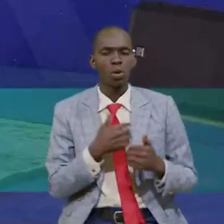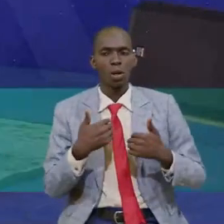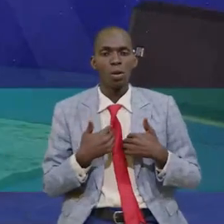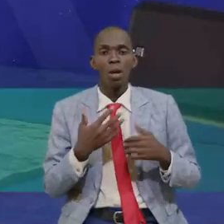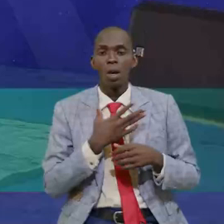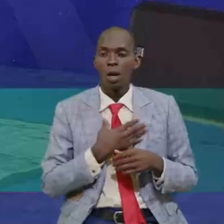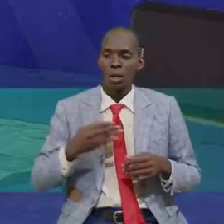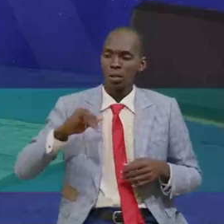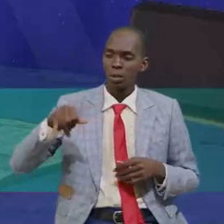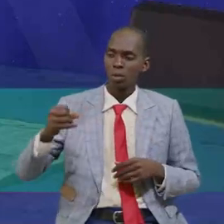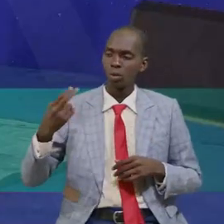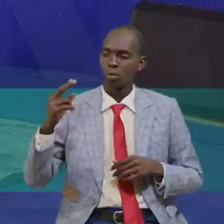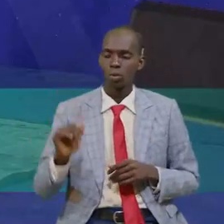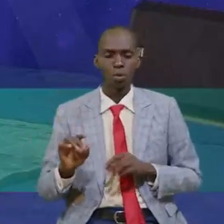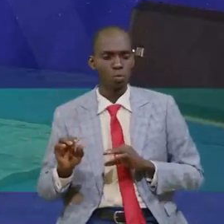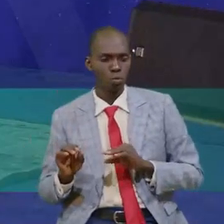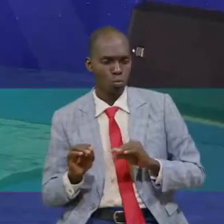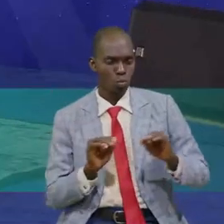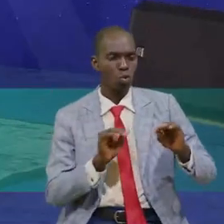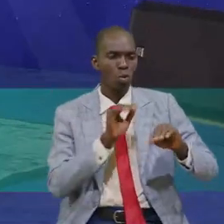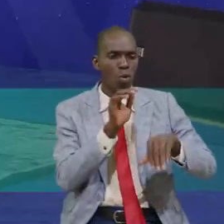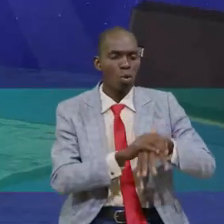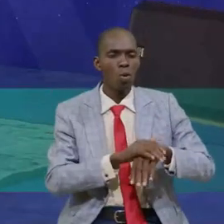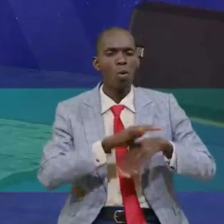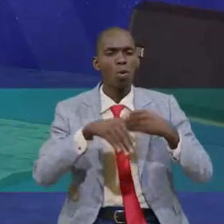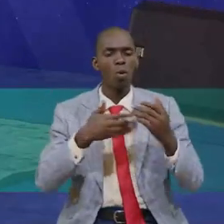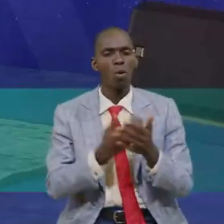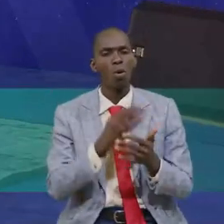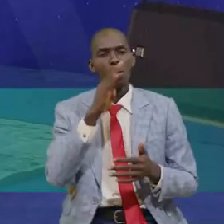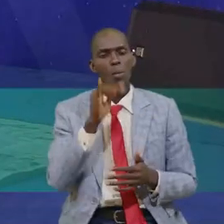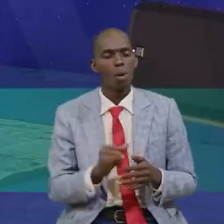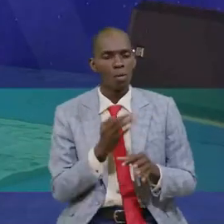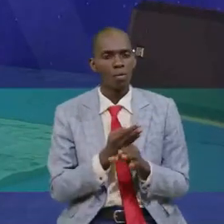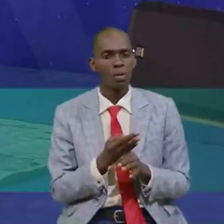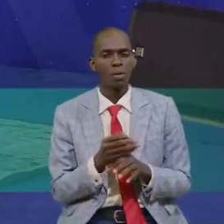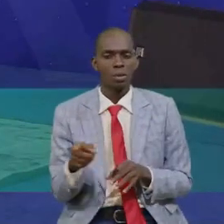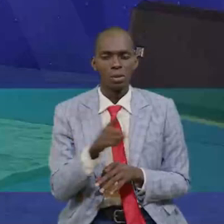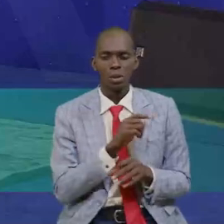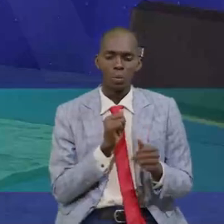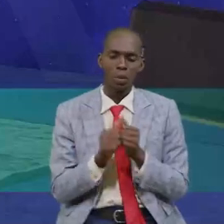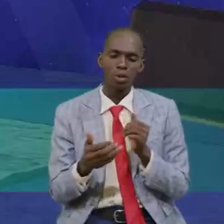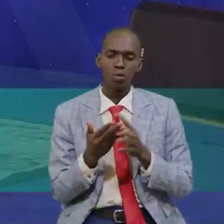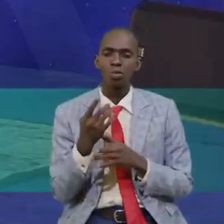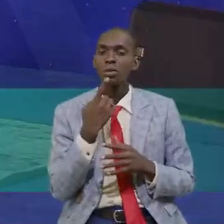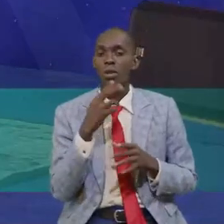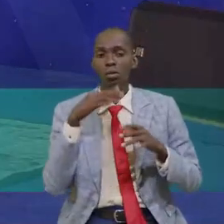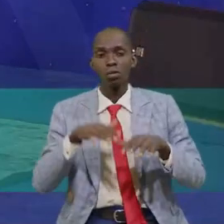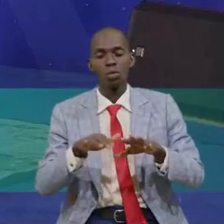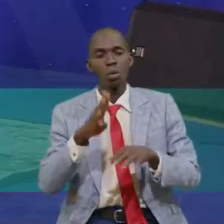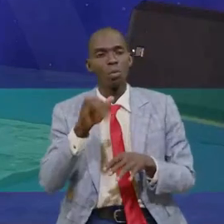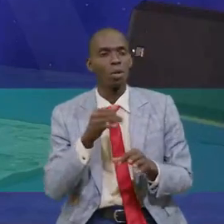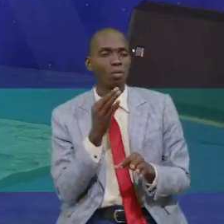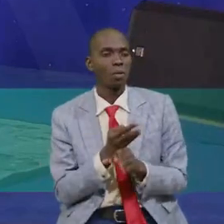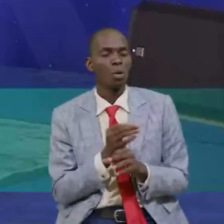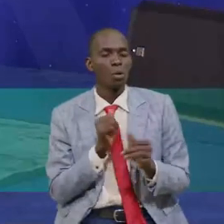allé tout par la foi. Il a traversé la mer Rouge par la foi. Ils ont traversé le Jourdain par